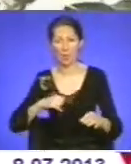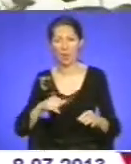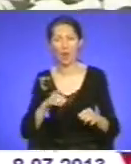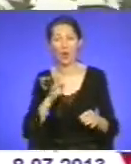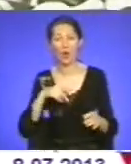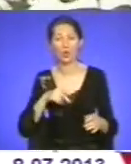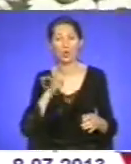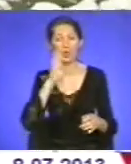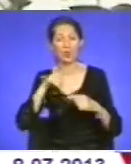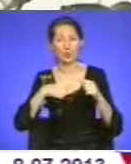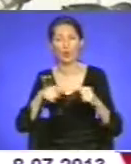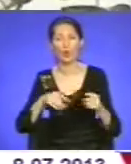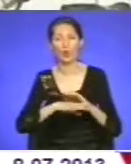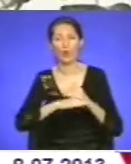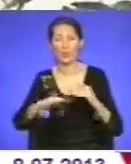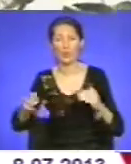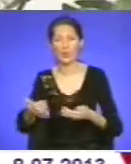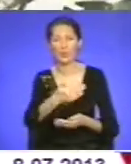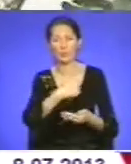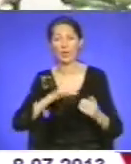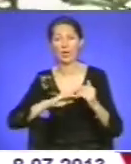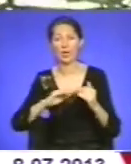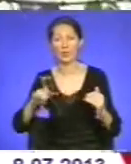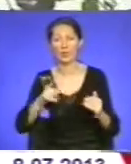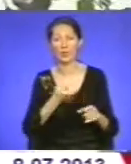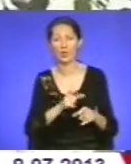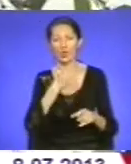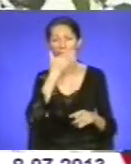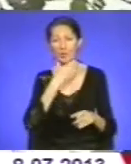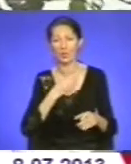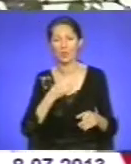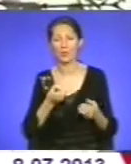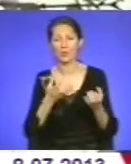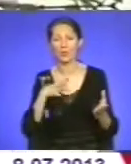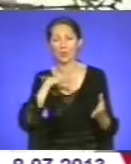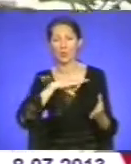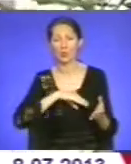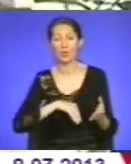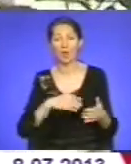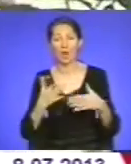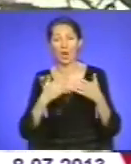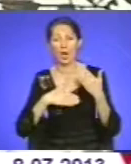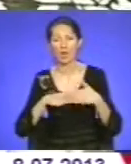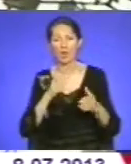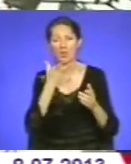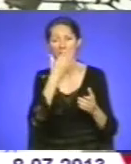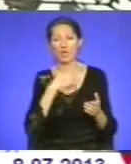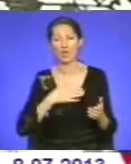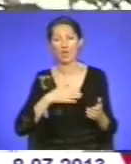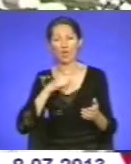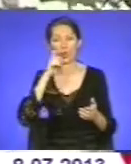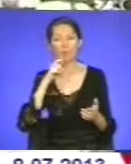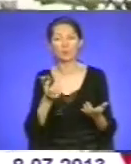квіти. Там дуже красиво. Там просто душа вискакує від краси нашої української. А куди в поле ходили? Ви з Тернополя